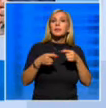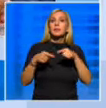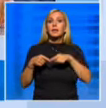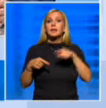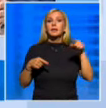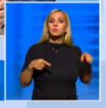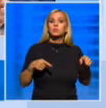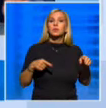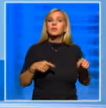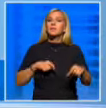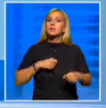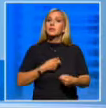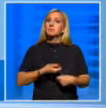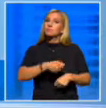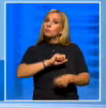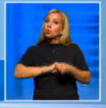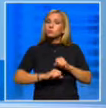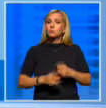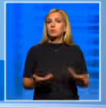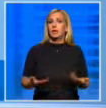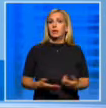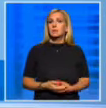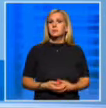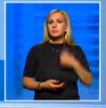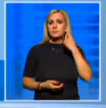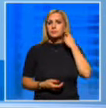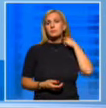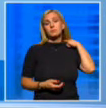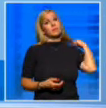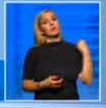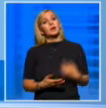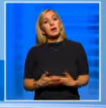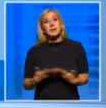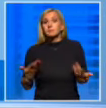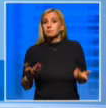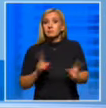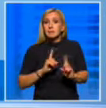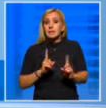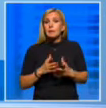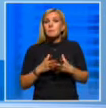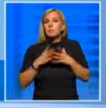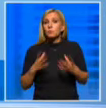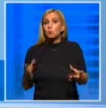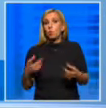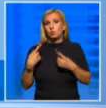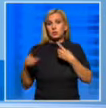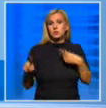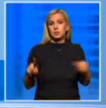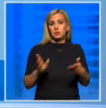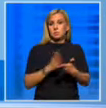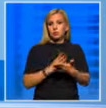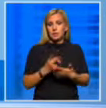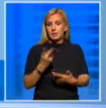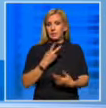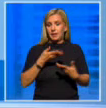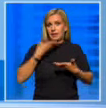всички усилия. И всъщност, ако погледнете, няма много противоречия между тези две изказвания, ако го проектирате